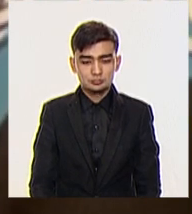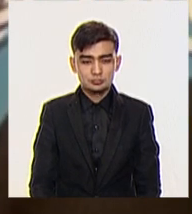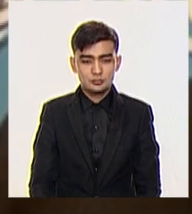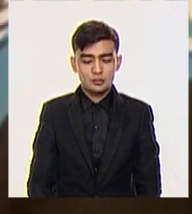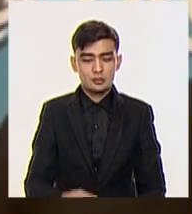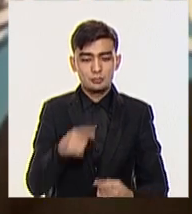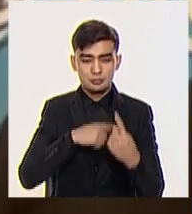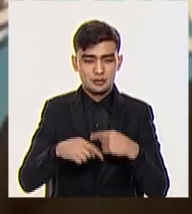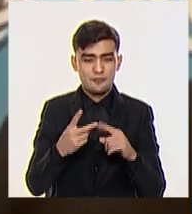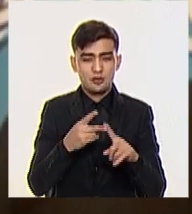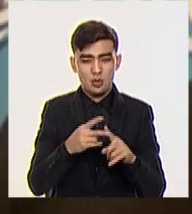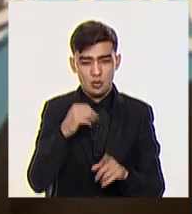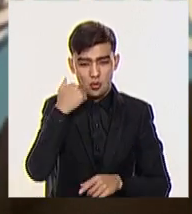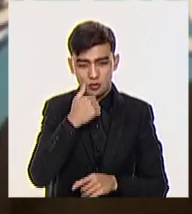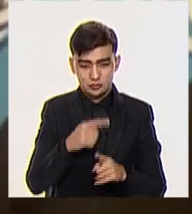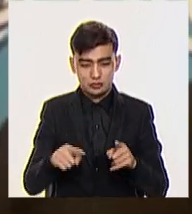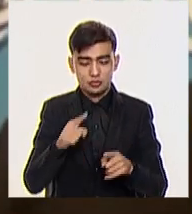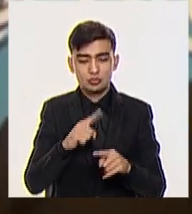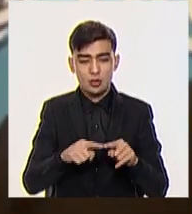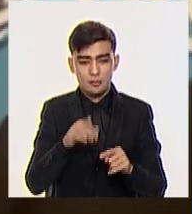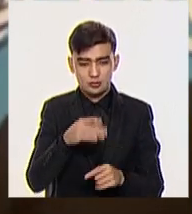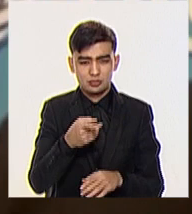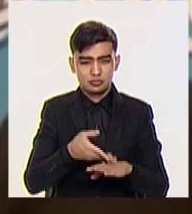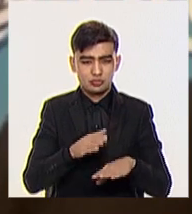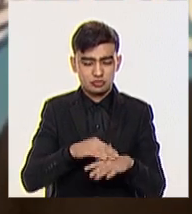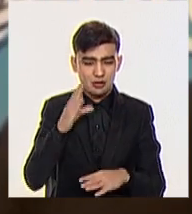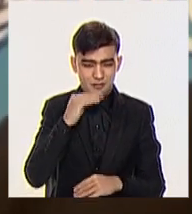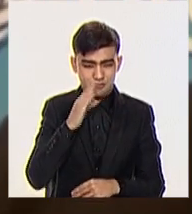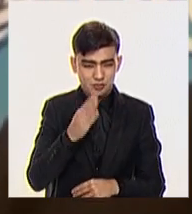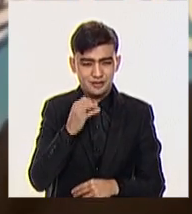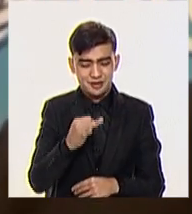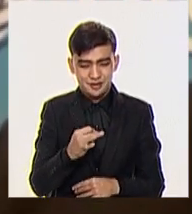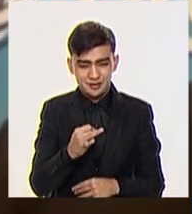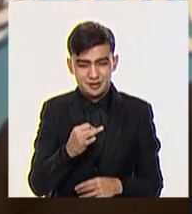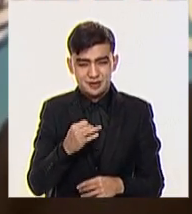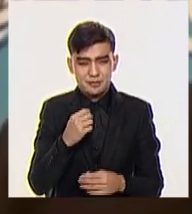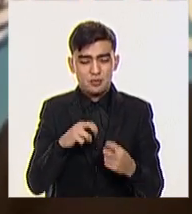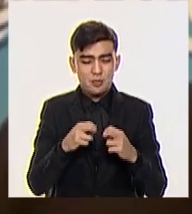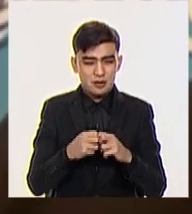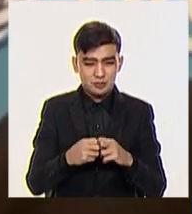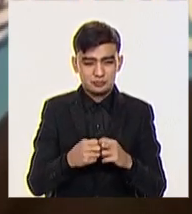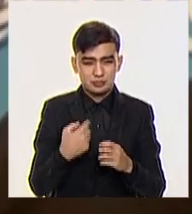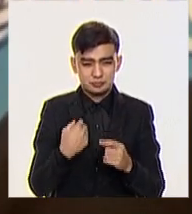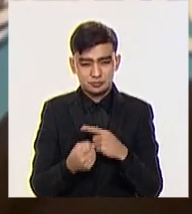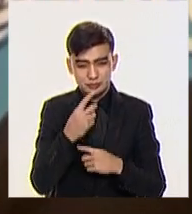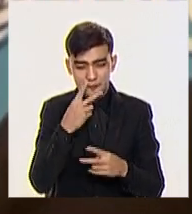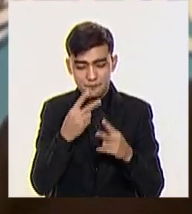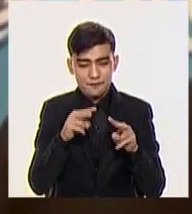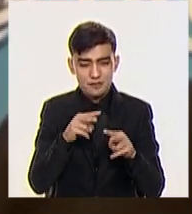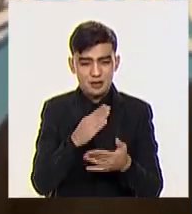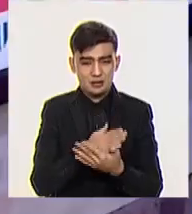Мы приближаемся ко второму году, и это может быть даже сложнее, учитывая динамику передачи некоторых проблем, которые мы